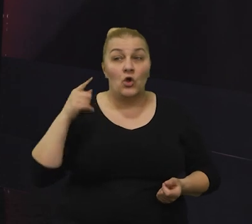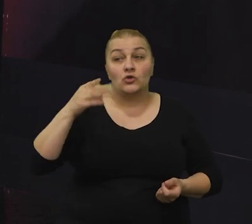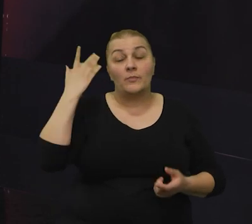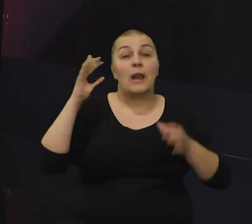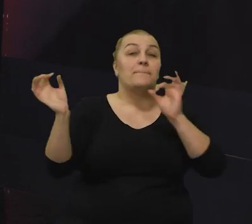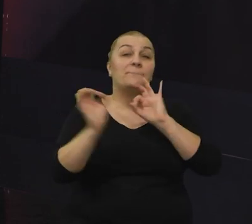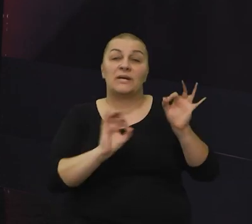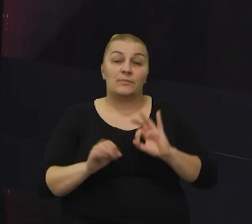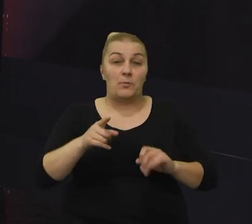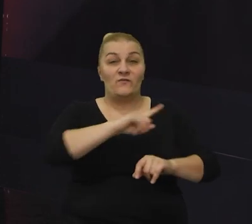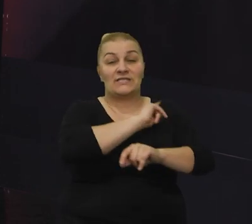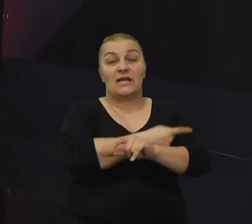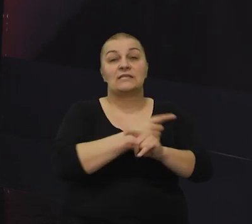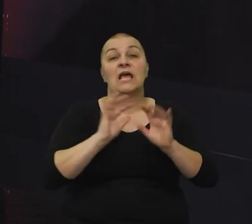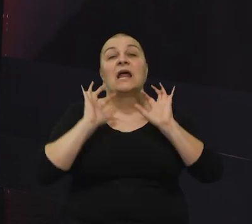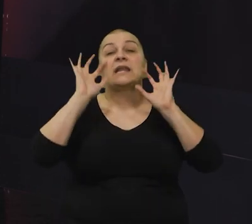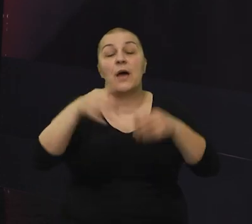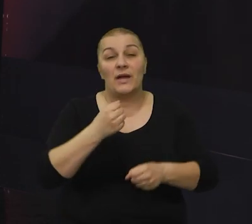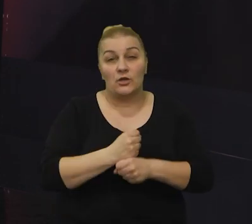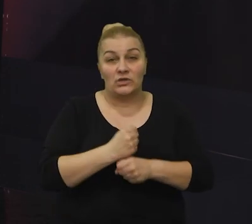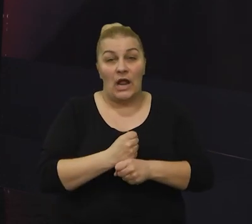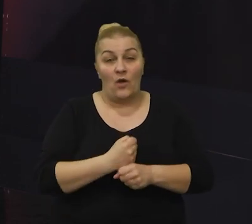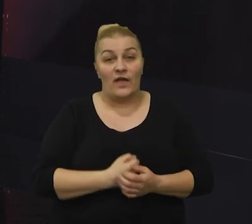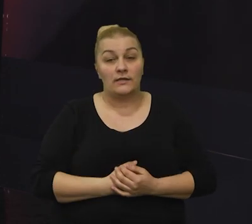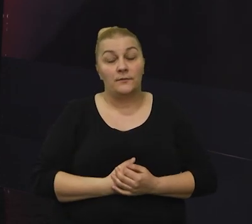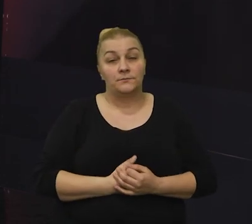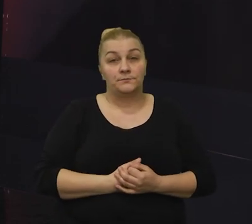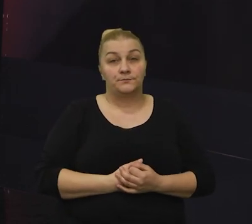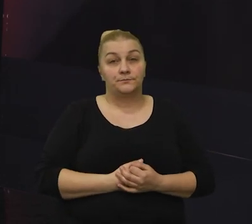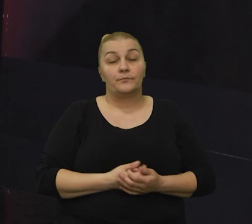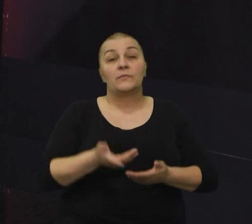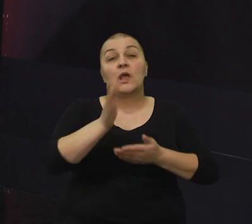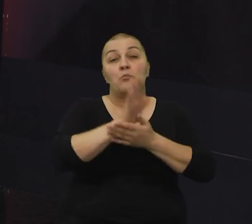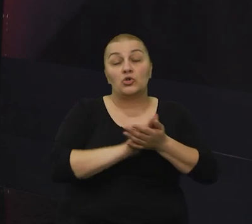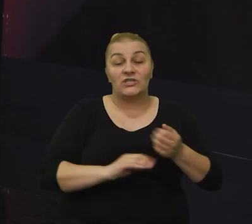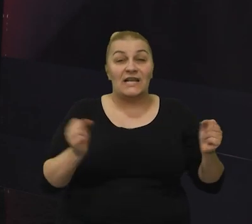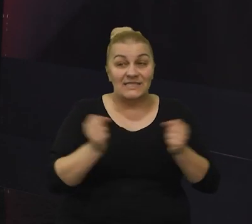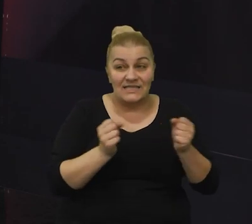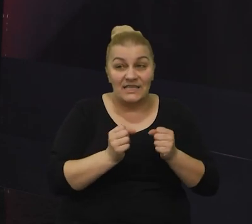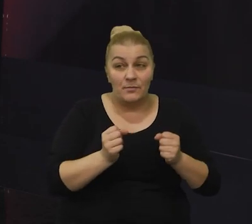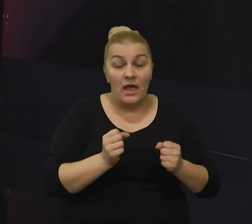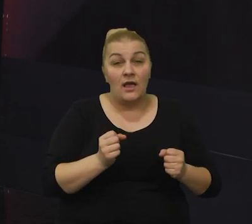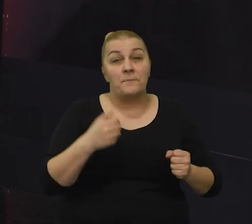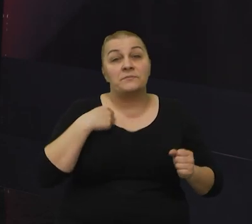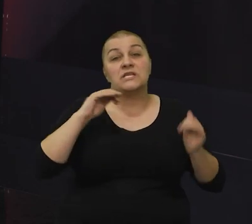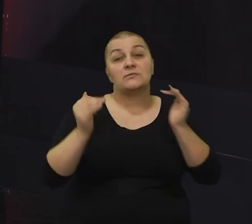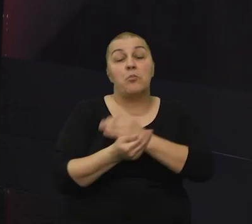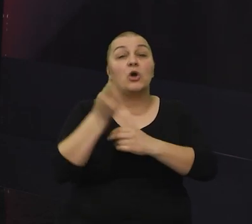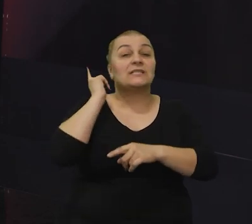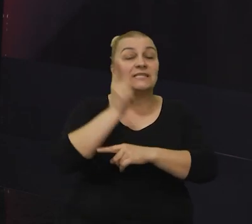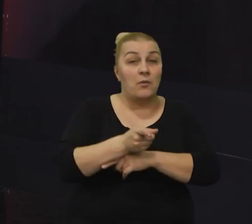je priprema te snage za napadne djelovanje. Početak Zime, znači mi smo